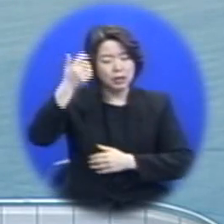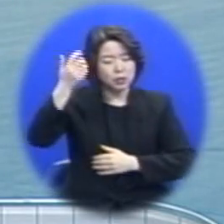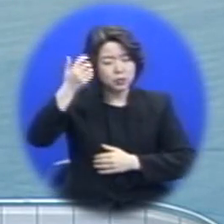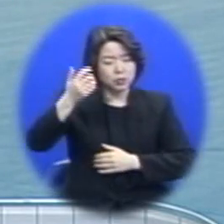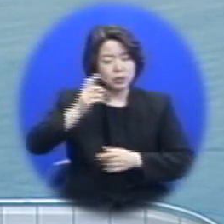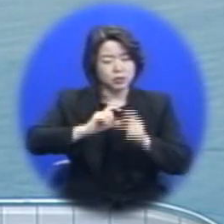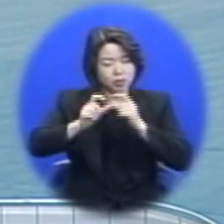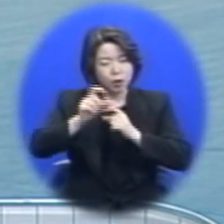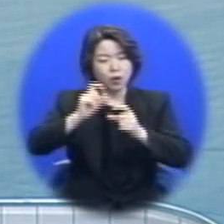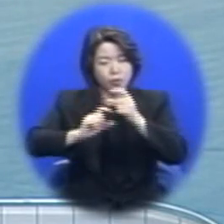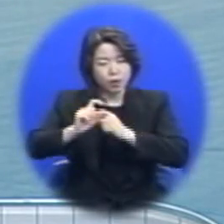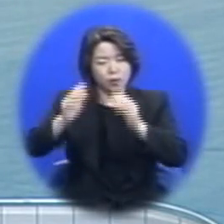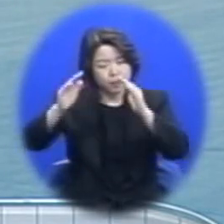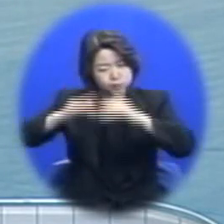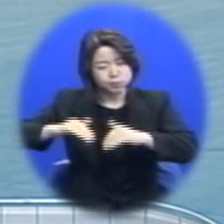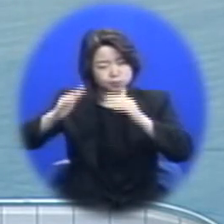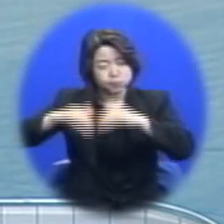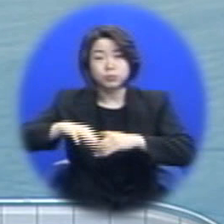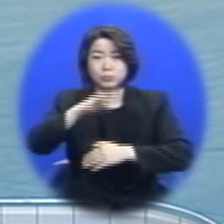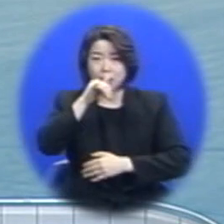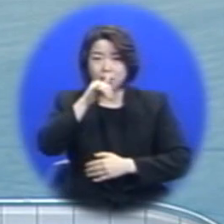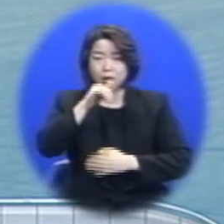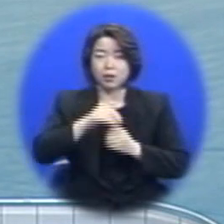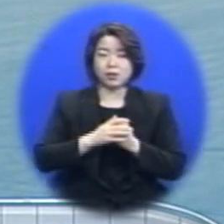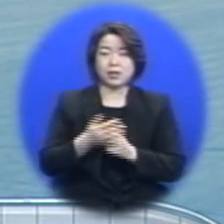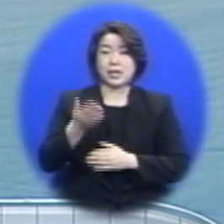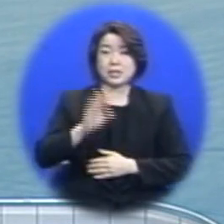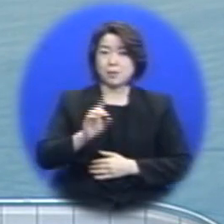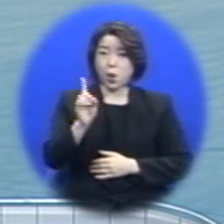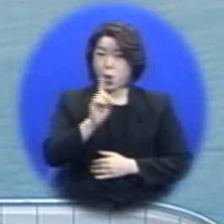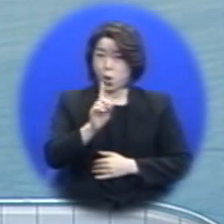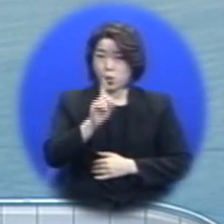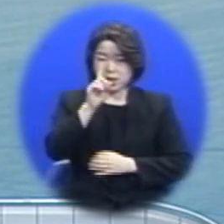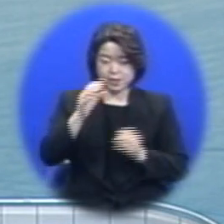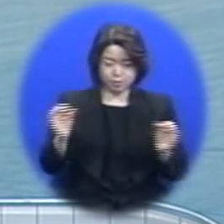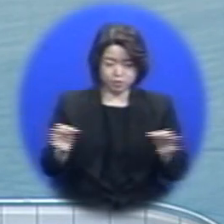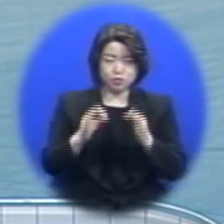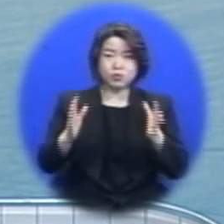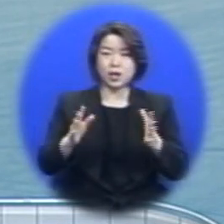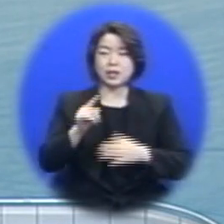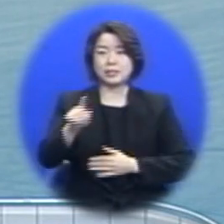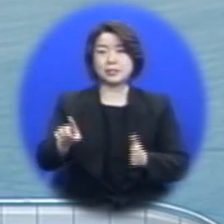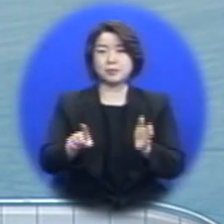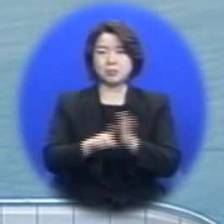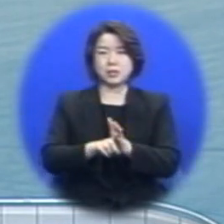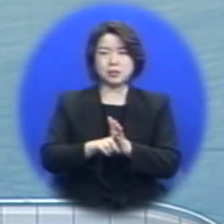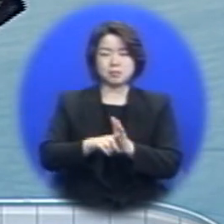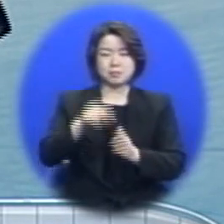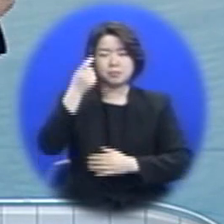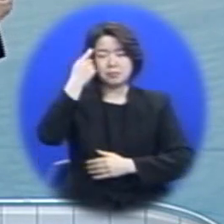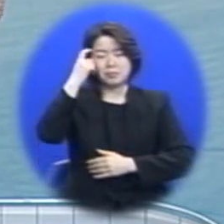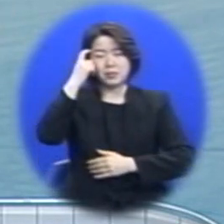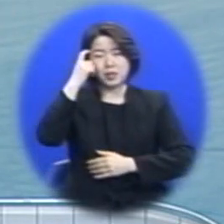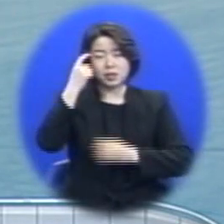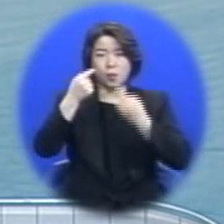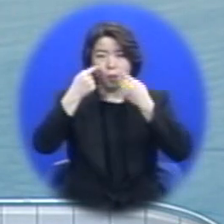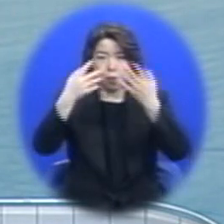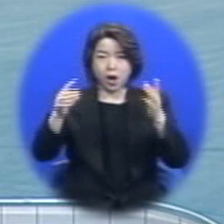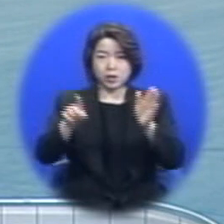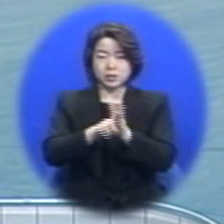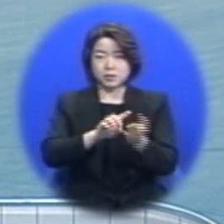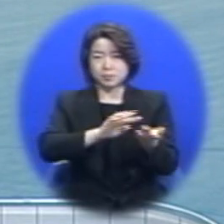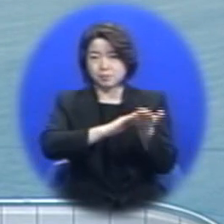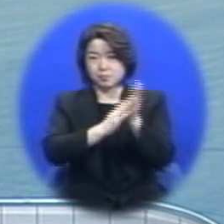갔습니다. 근데 그가 어느 한순간에 갑자기 그 믿음의 회의에서 확신으로